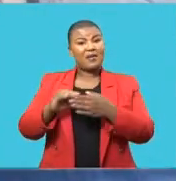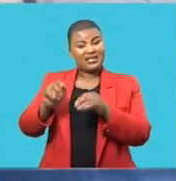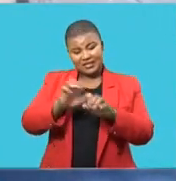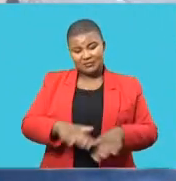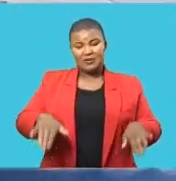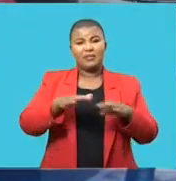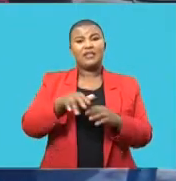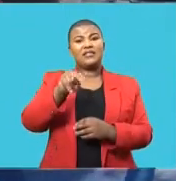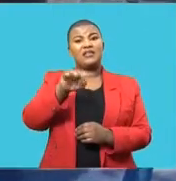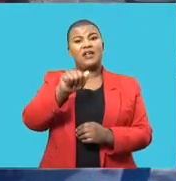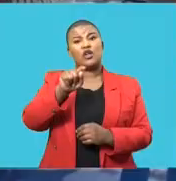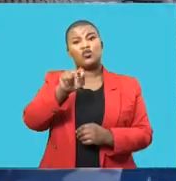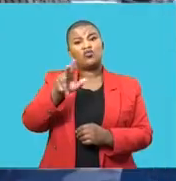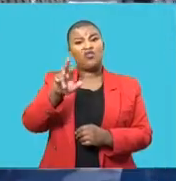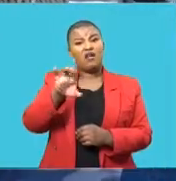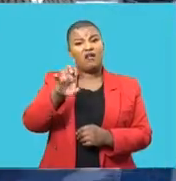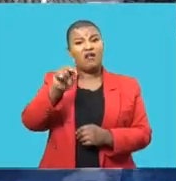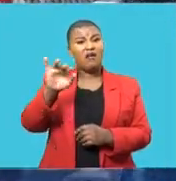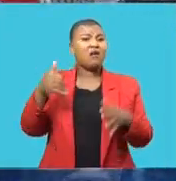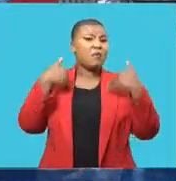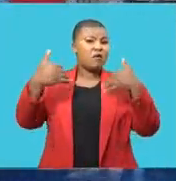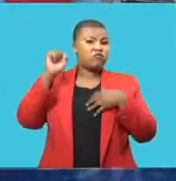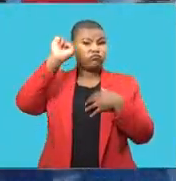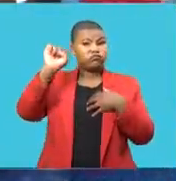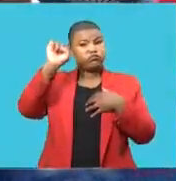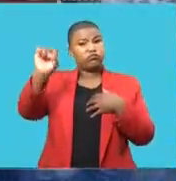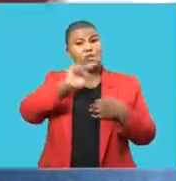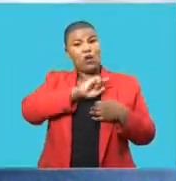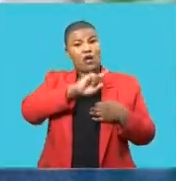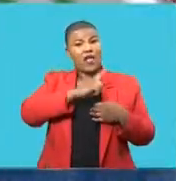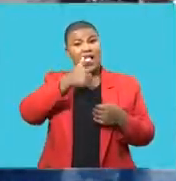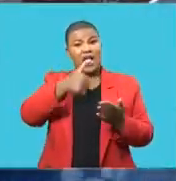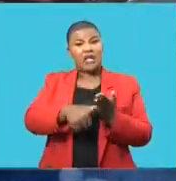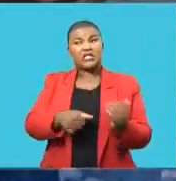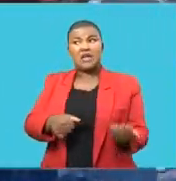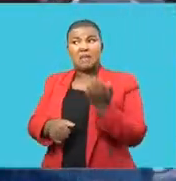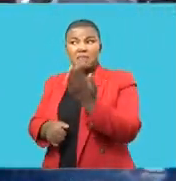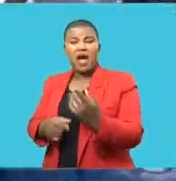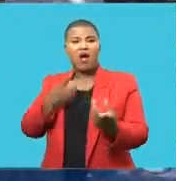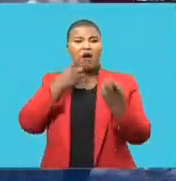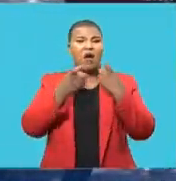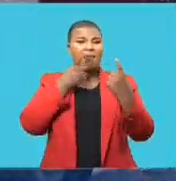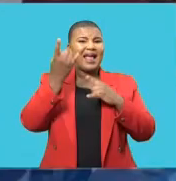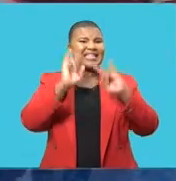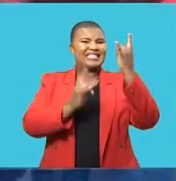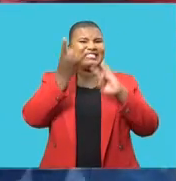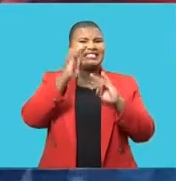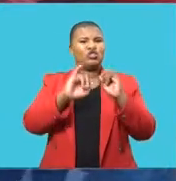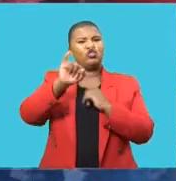ngezikhathi zasekuseni zibambe umbhikisho lapho besamse khona incwadi yesikhalazo ovisini likandunankulu wasegoli